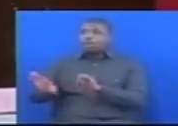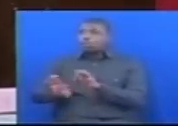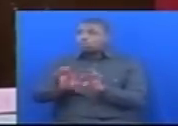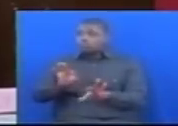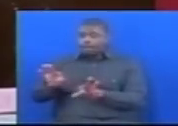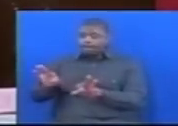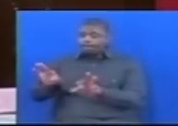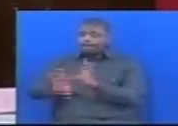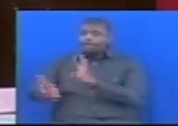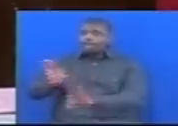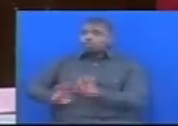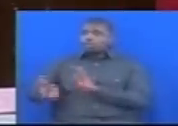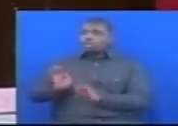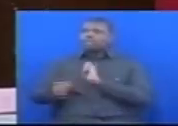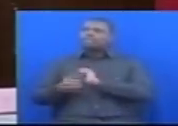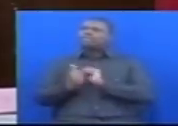shida